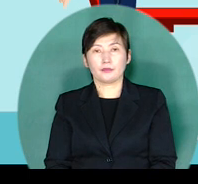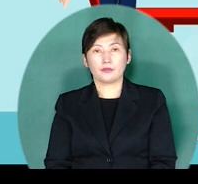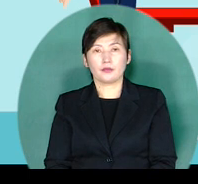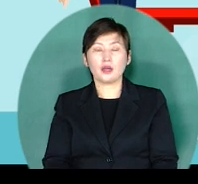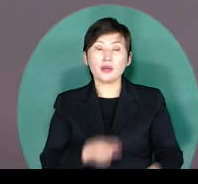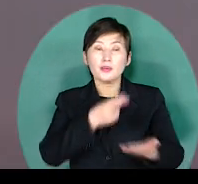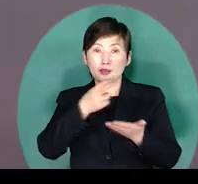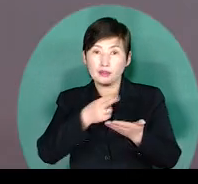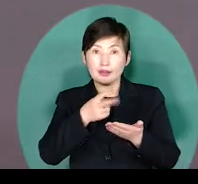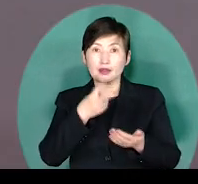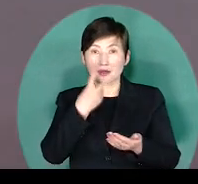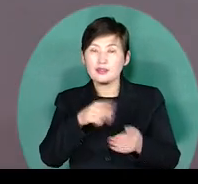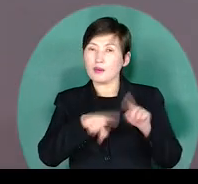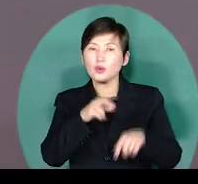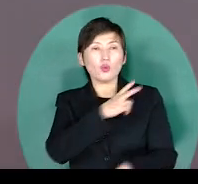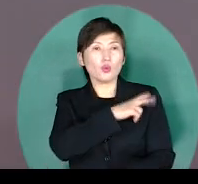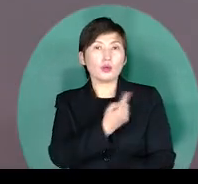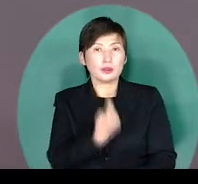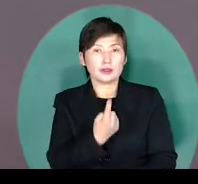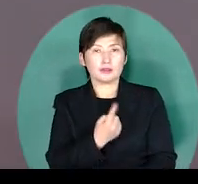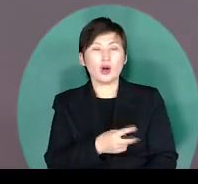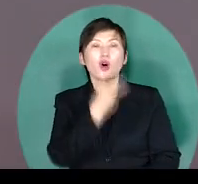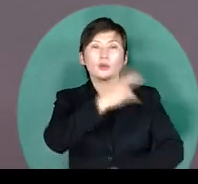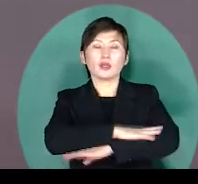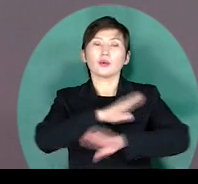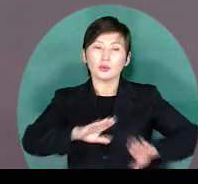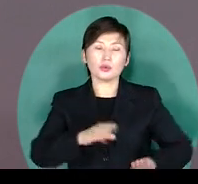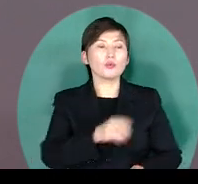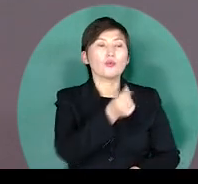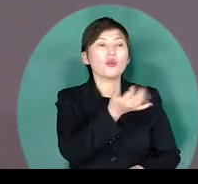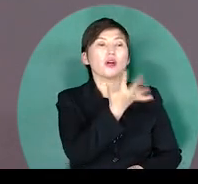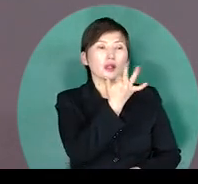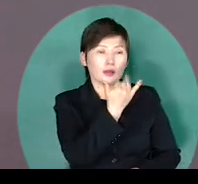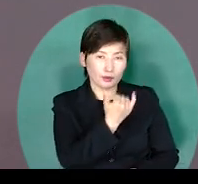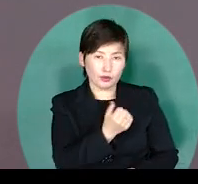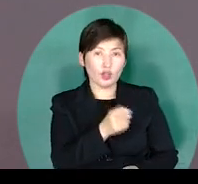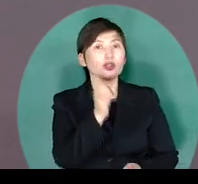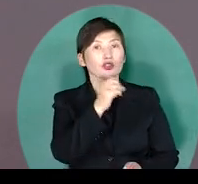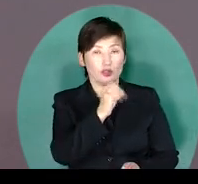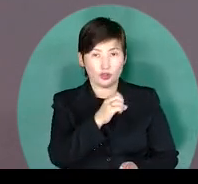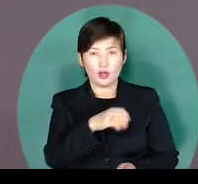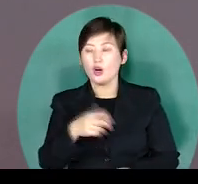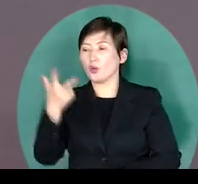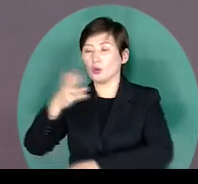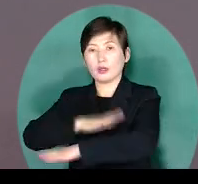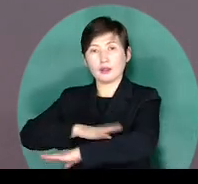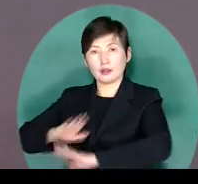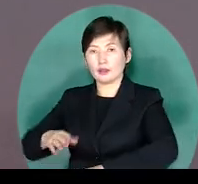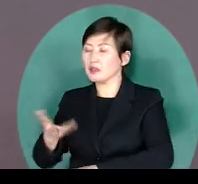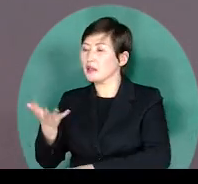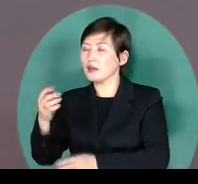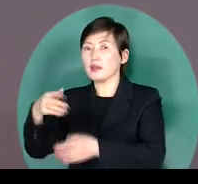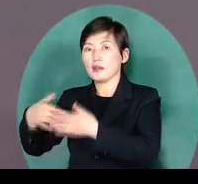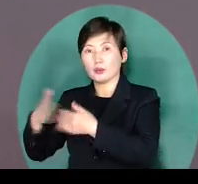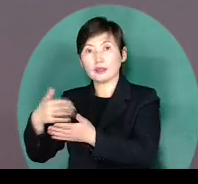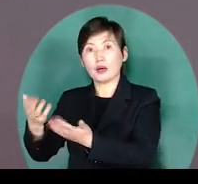За, дээрх бичлэгээс бид нар ямар үүрэг даалгавраа ба? Мэдээж 2 дугаар ангийнхан маань мөнгөний дэвсгэртийг тоолох нь байна. Харин 3 дугаар ангийн суралцагчид тооцооллыг хийхэд